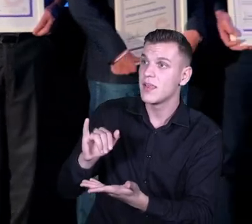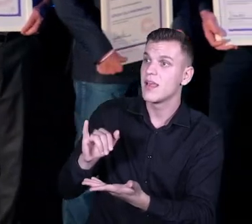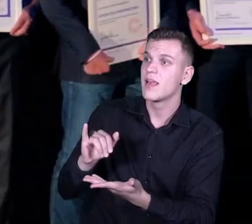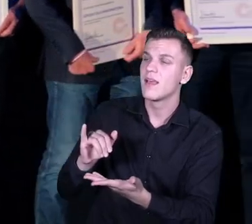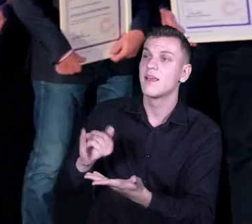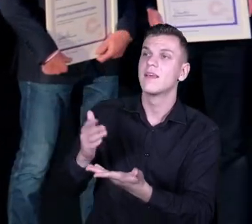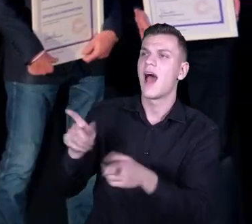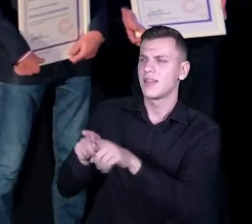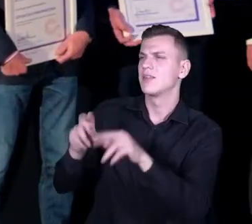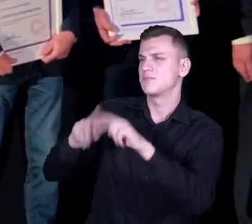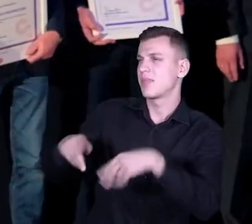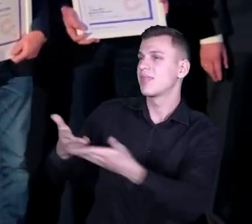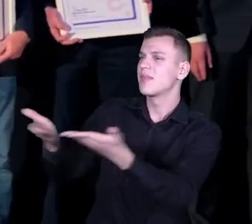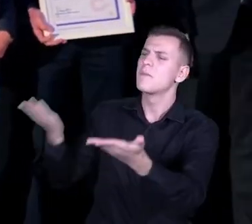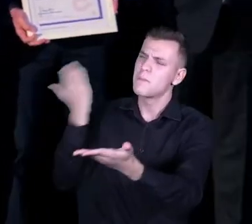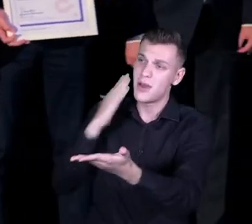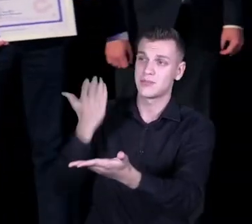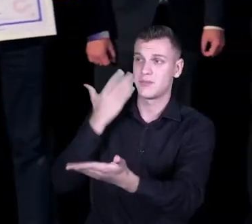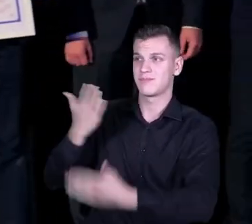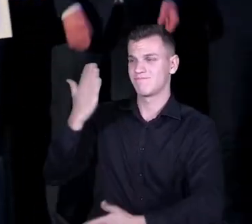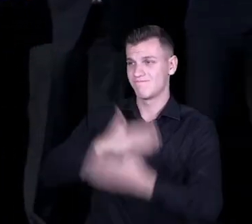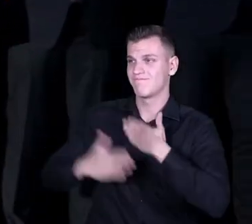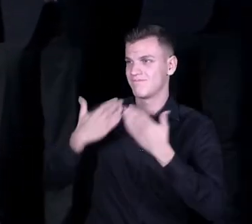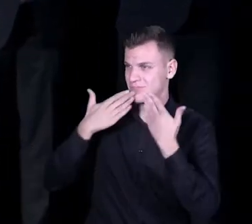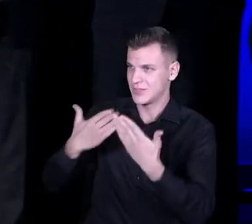przeogromne podziękowanie. Bardzo dziękujemy.